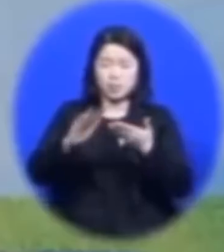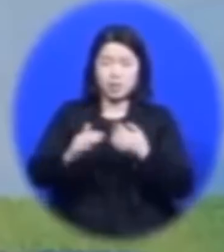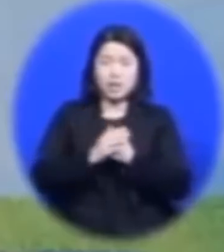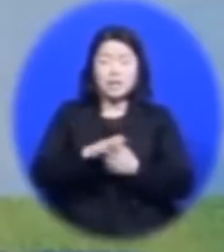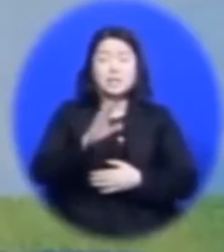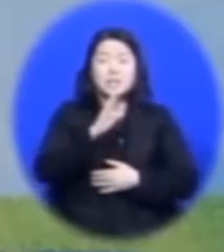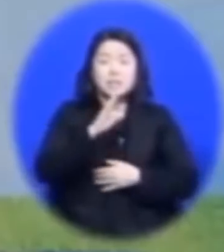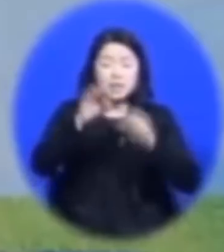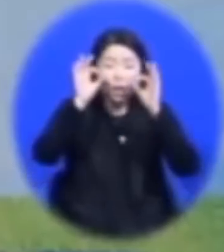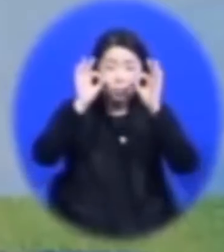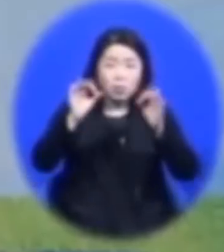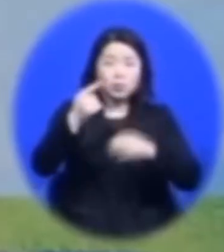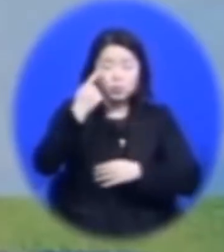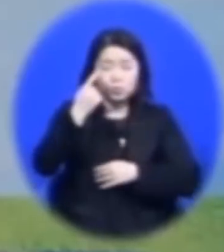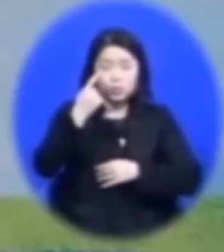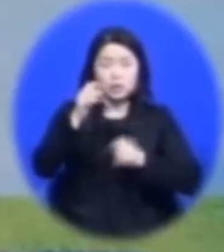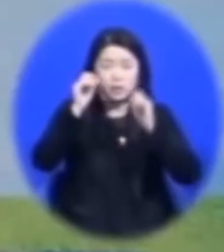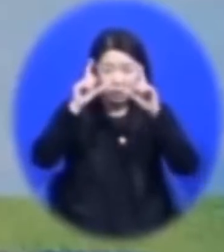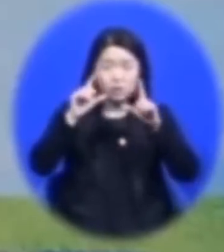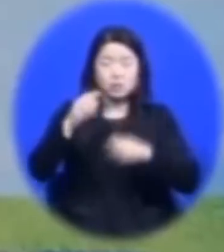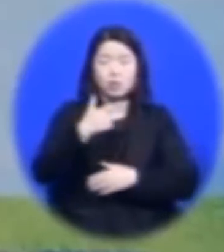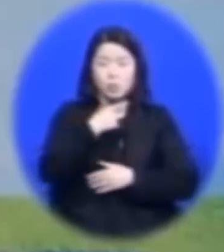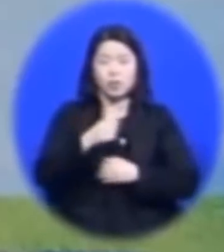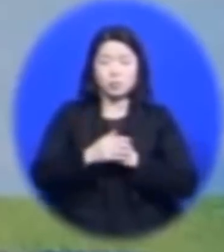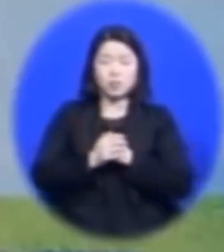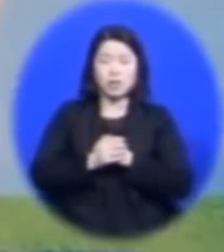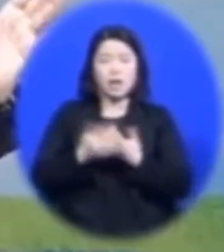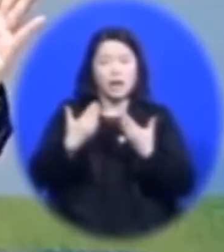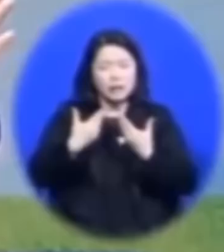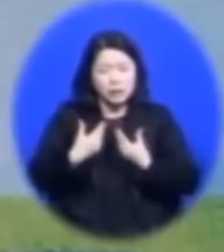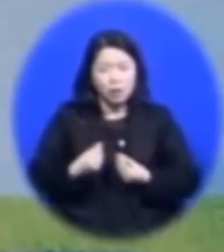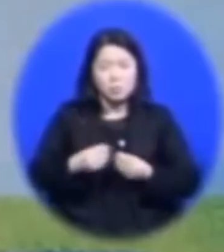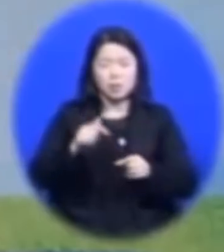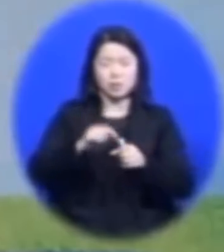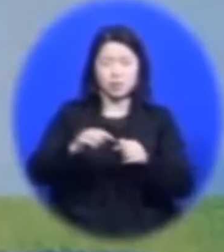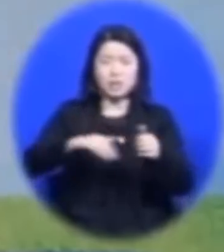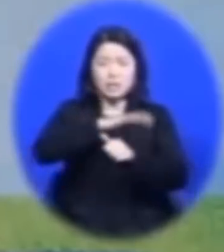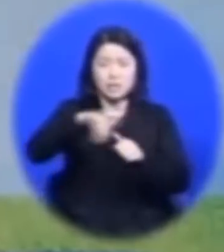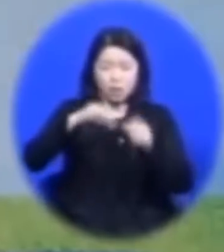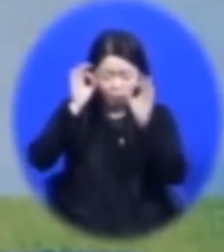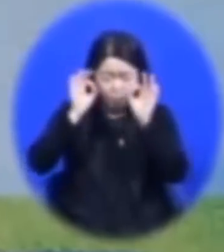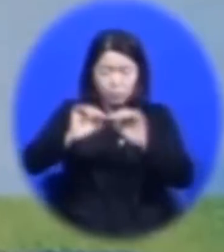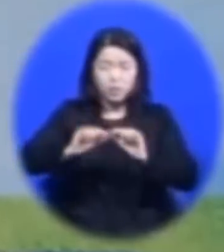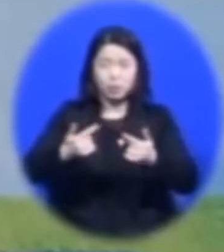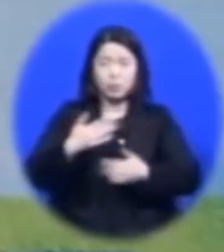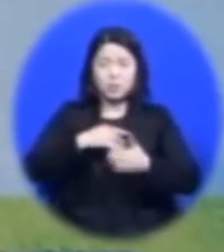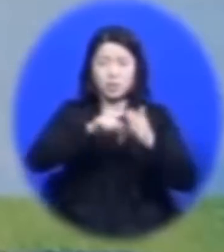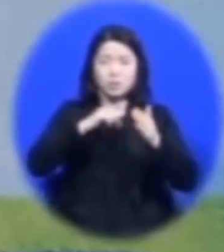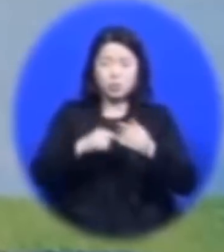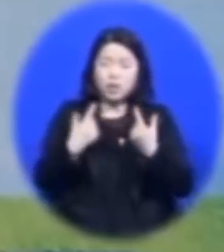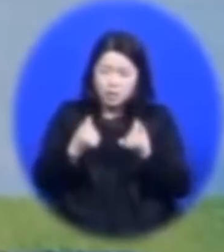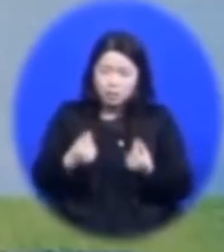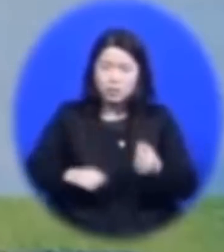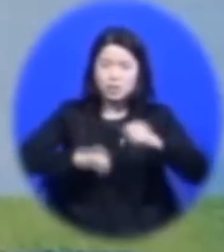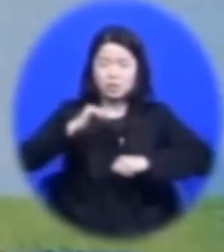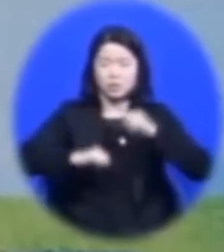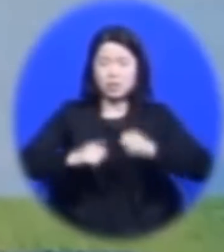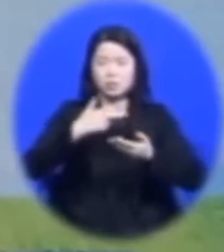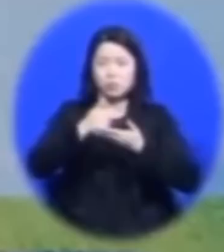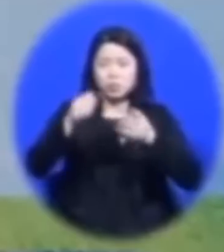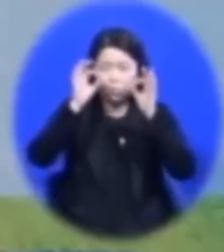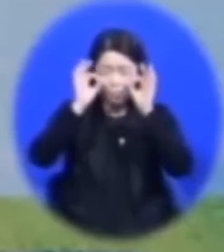진짜 를 보는 눈이 떨어지게 되거나 절망적인 상황을 보지 않고 제 속에 여전히 옥사 하시는 주님을 보게 해